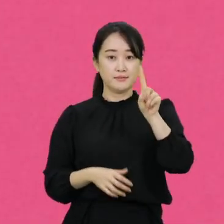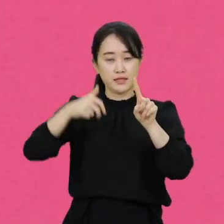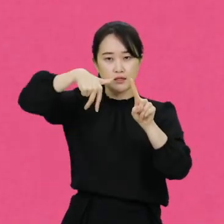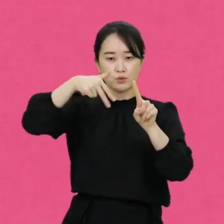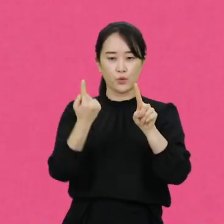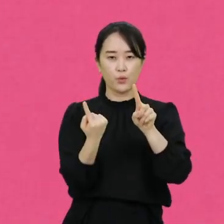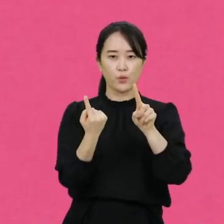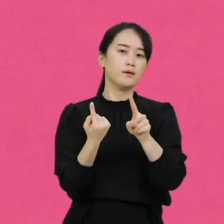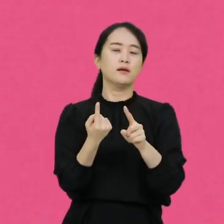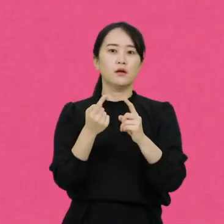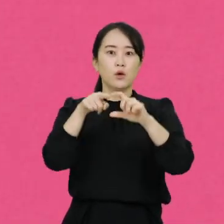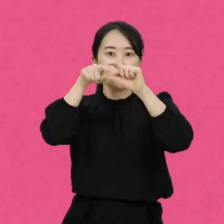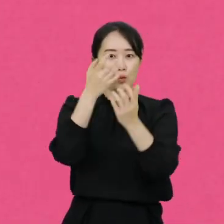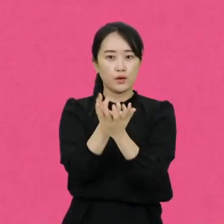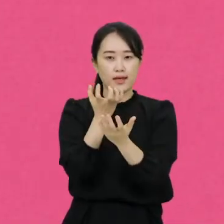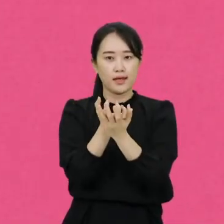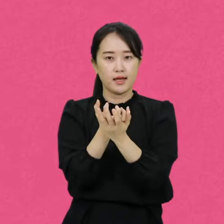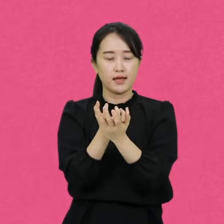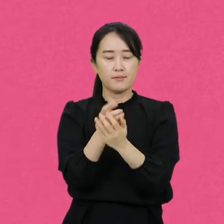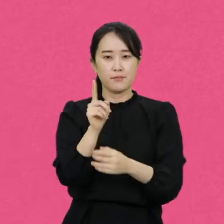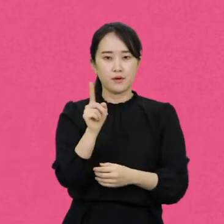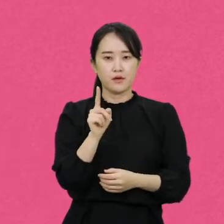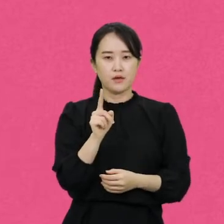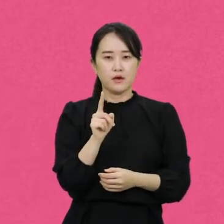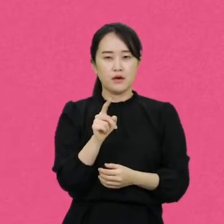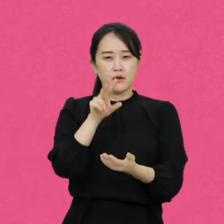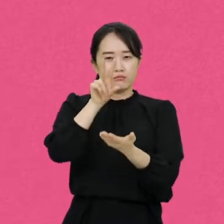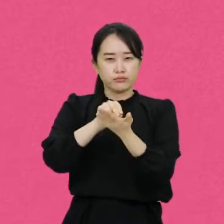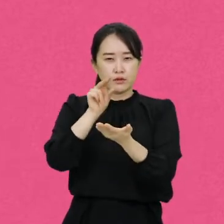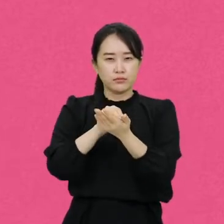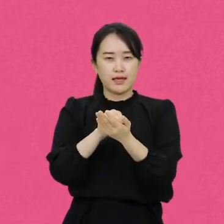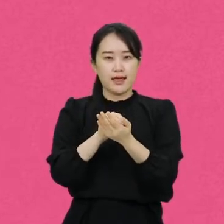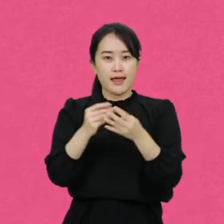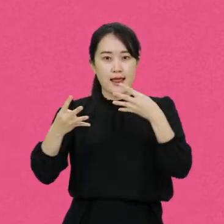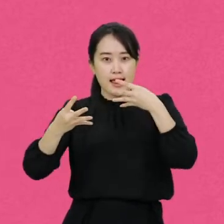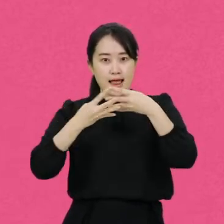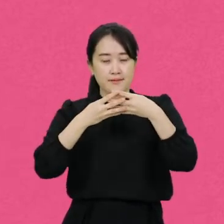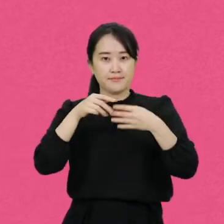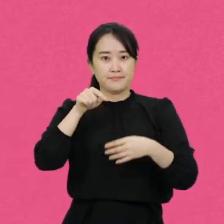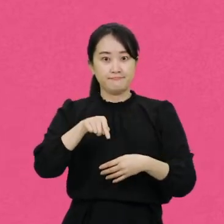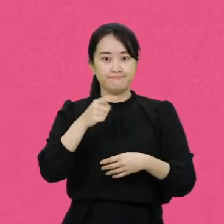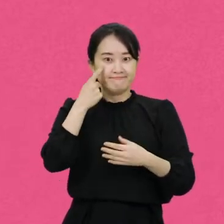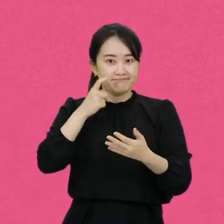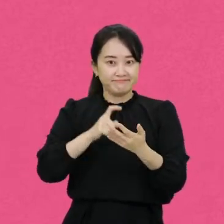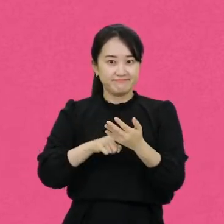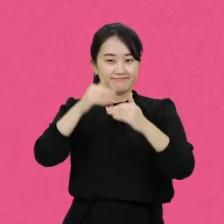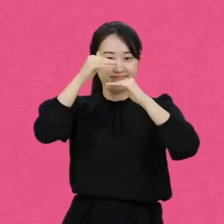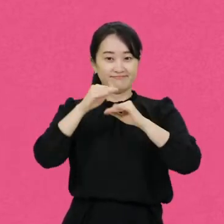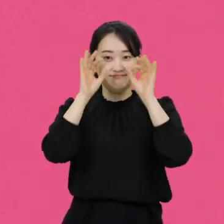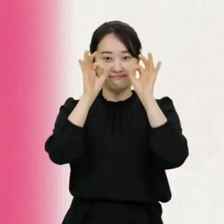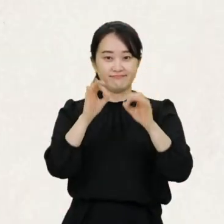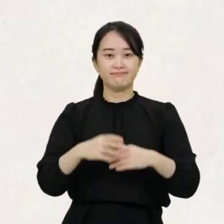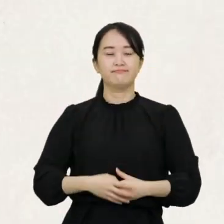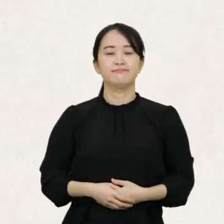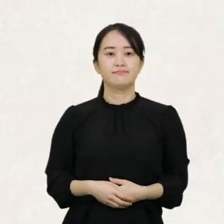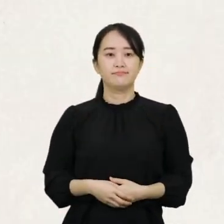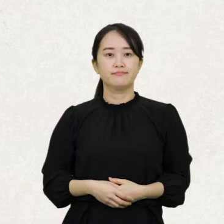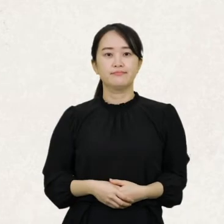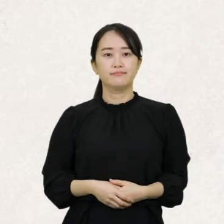제31조 통계와 자료 수집은 이런 논란의 합의점을 찾았는데요. 그 내용을 살펴볼까요?